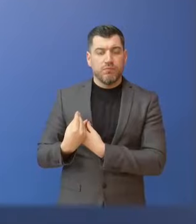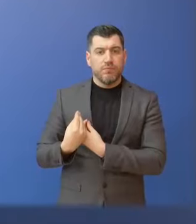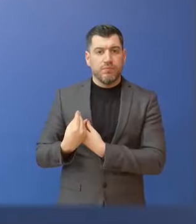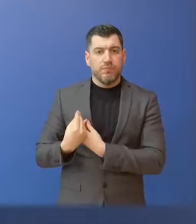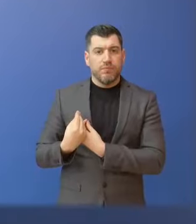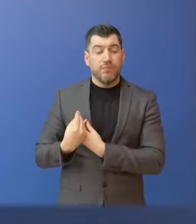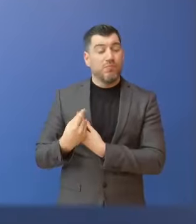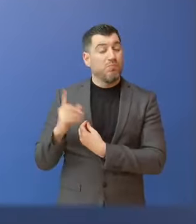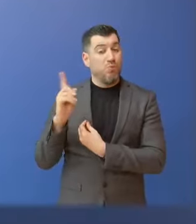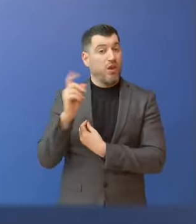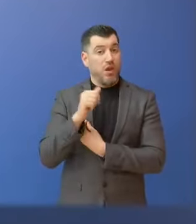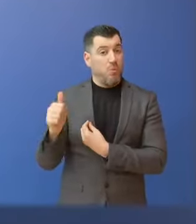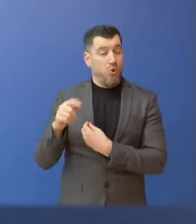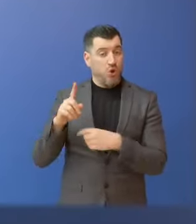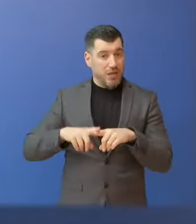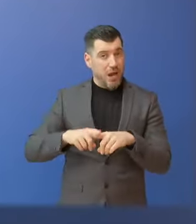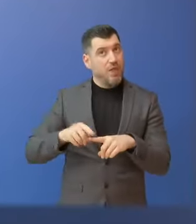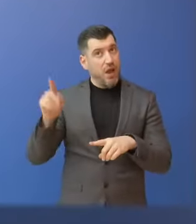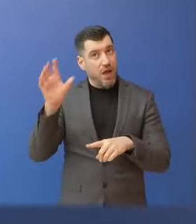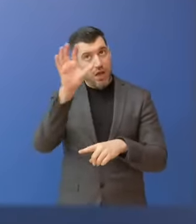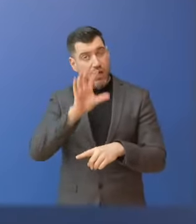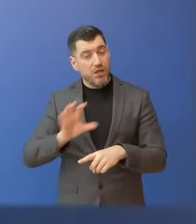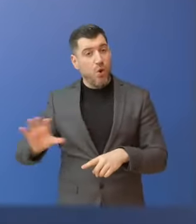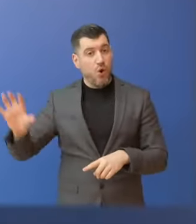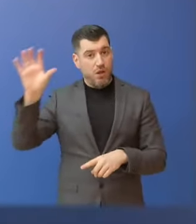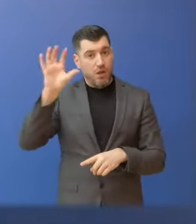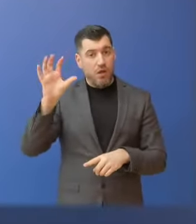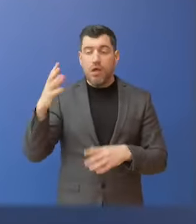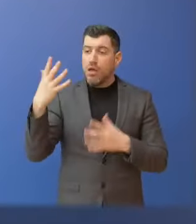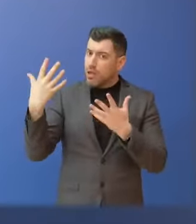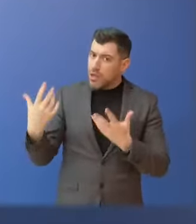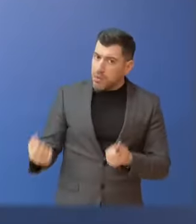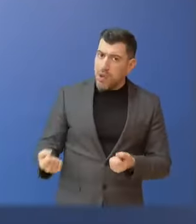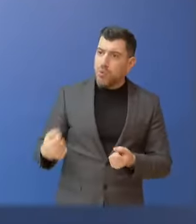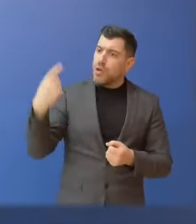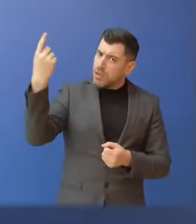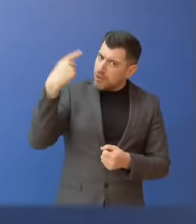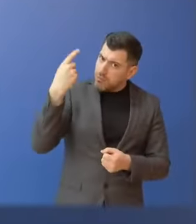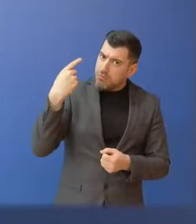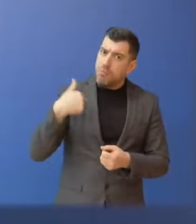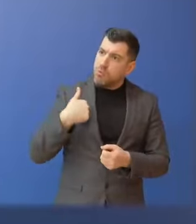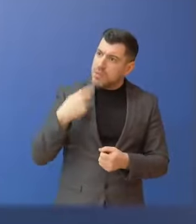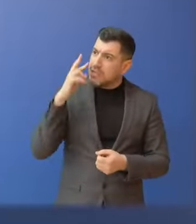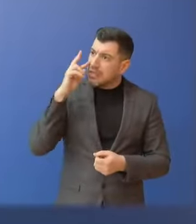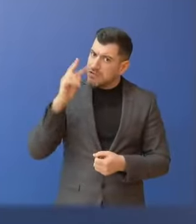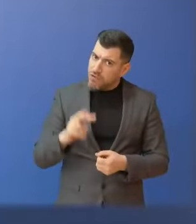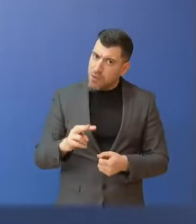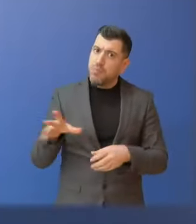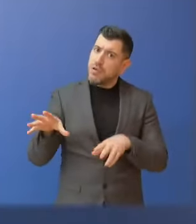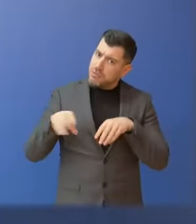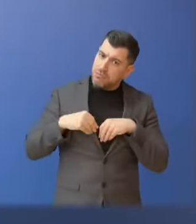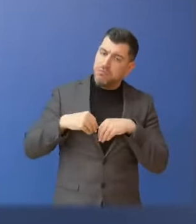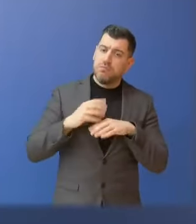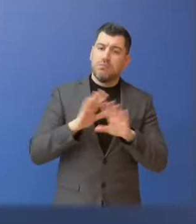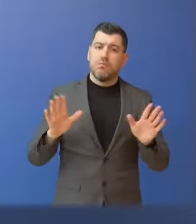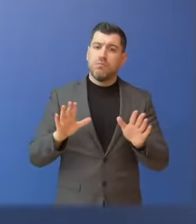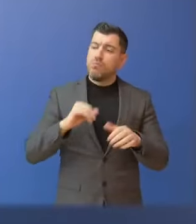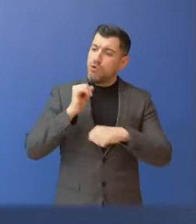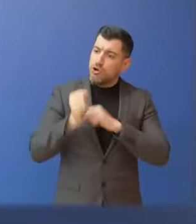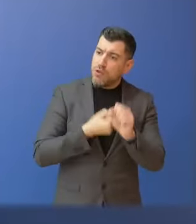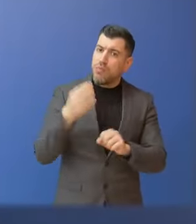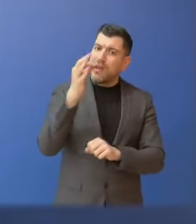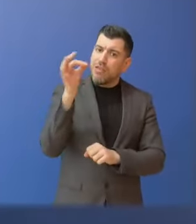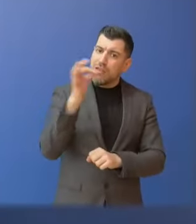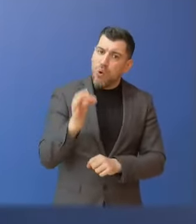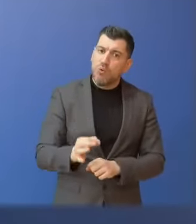για την ελλάδα είναι για όλα τα κράτη προφανώς υπάρχουν και επισημάνσεις τις οποίες εμείς τις κοιτάμε με προσοχή και κοιτάμε να να διορθώσουμε αυτά τα οποία